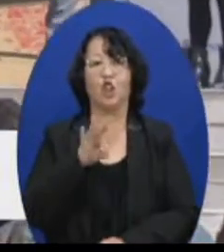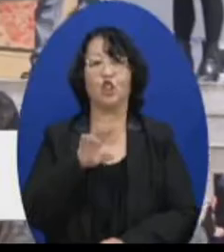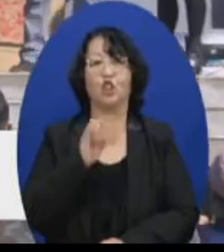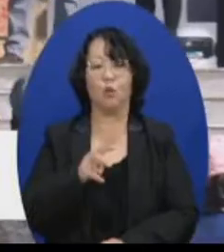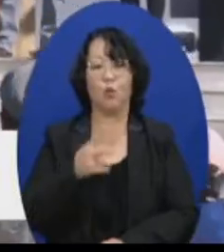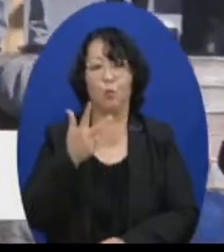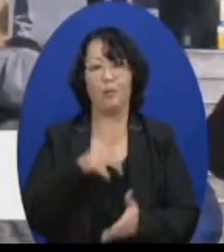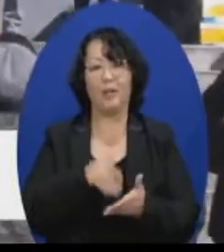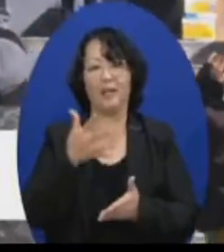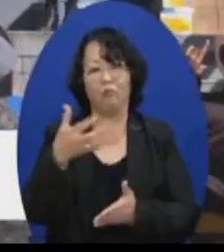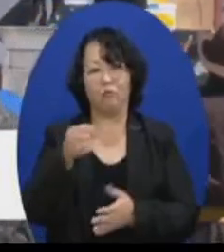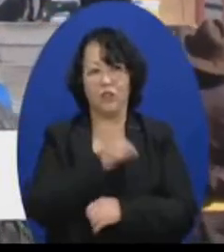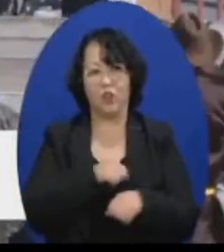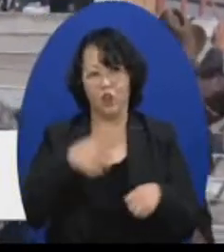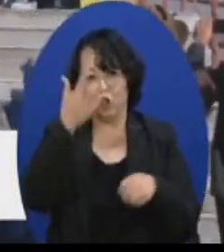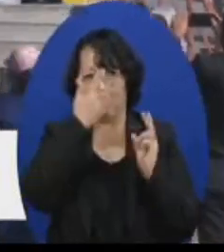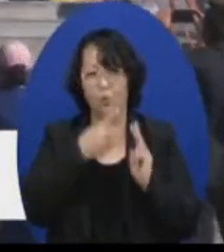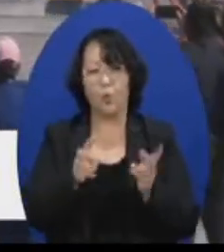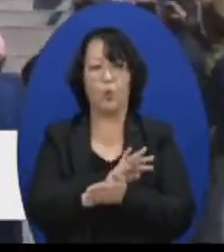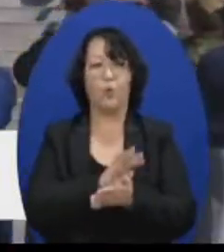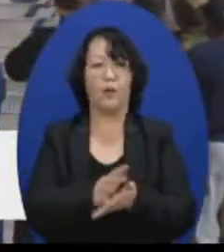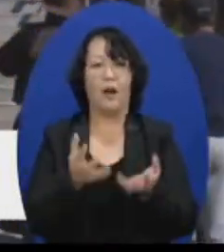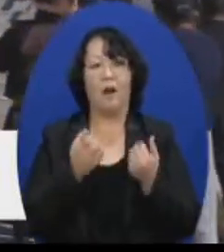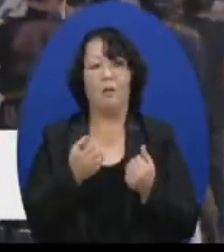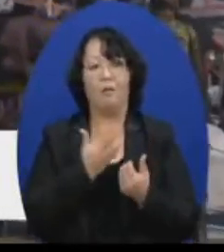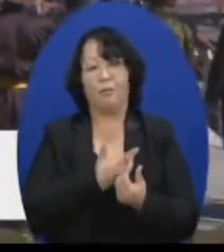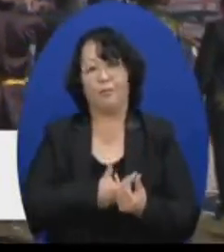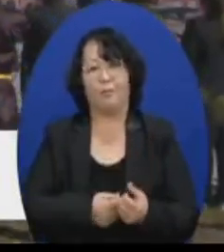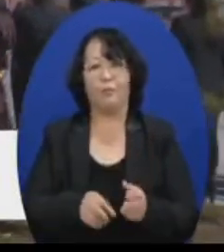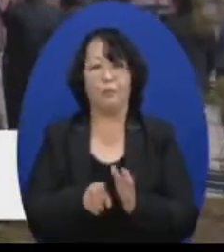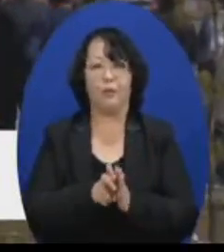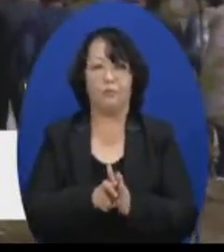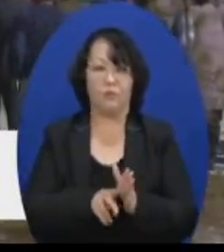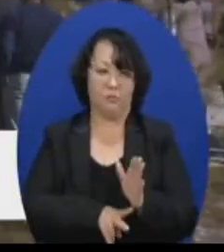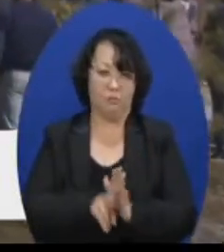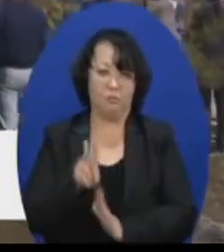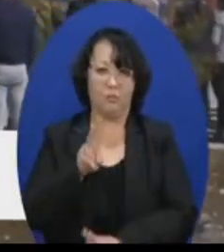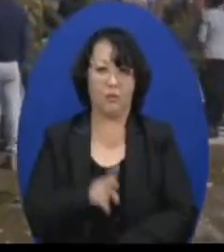иргэн аж ахуйнгч төрийн үйлчилгээг хурдан шуурхай чирэгдэлгүй үзүүлэх боломж үрдэж